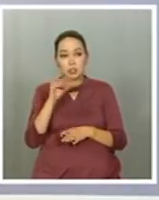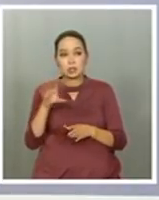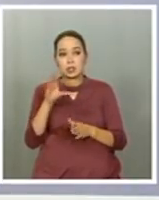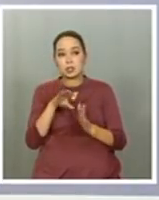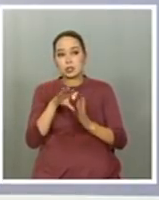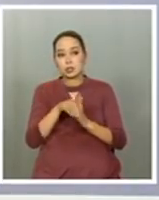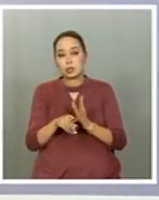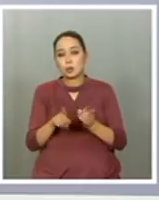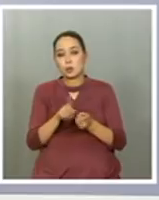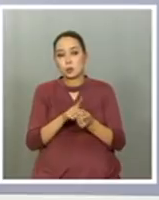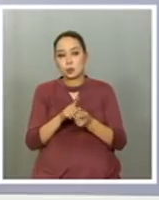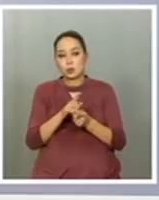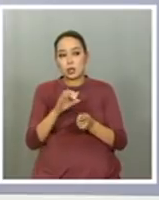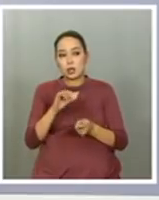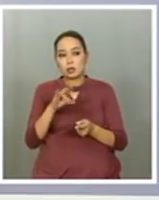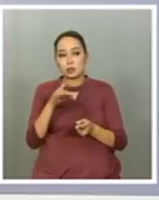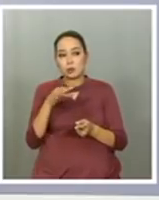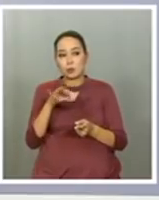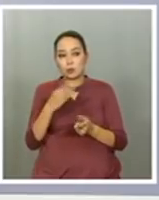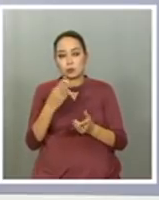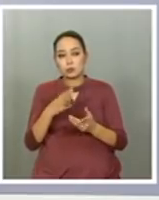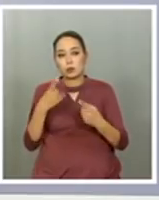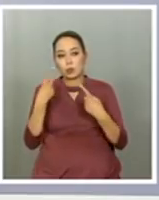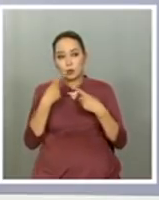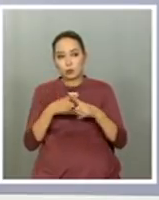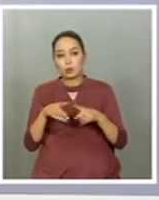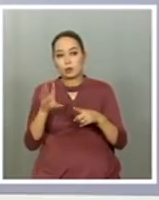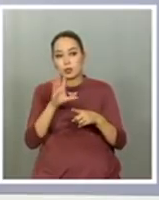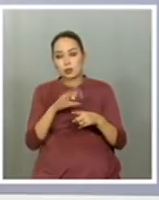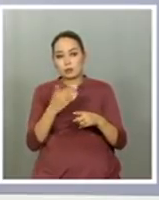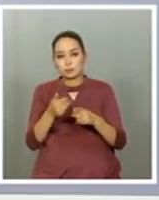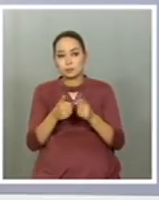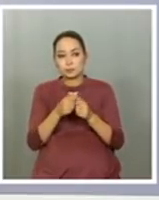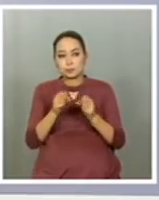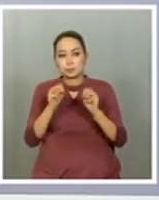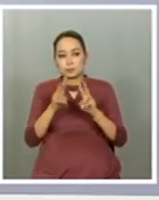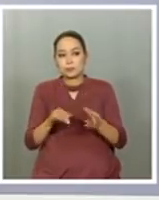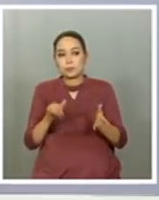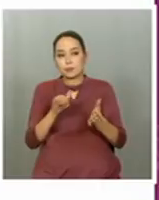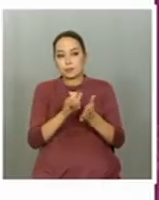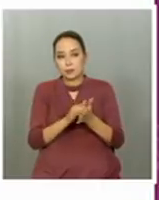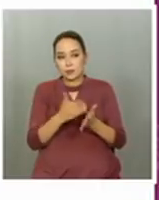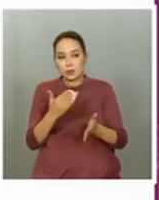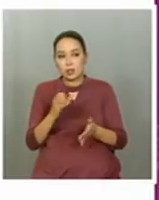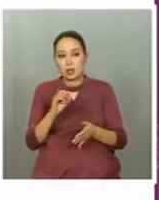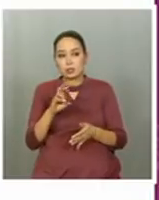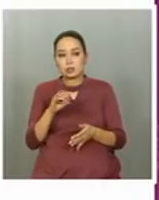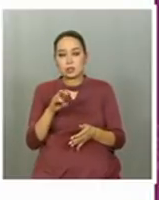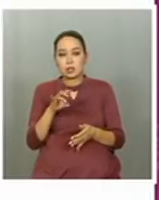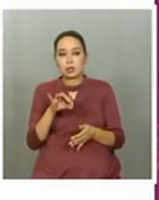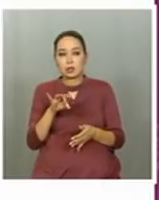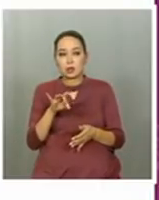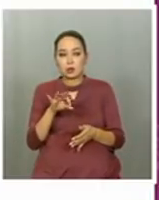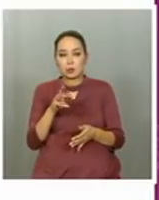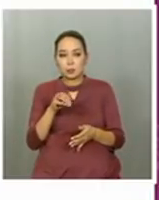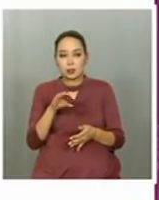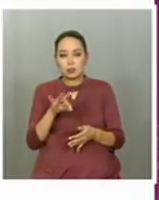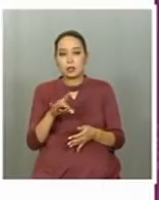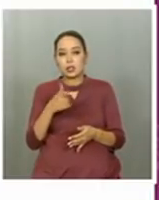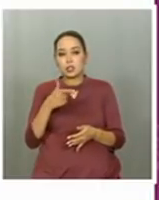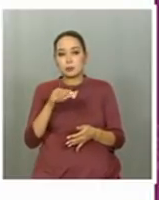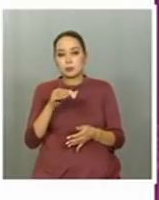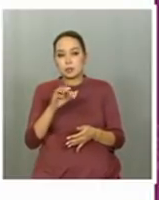енгізу өрістері, Android құрылғысының түрлі датчиктеріне қосылуға арналған интерфейстер, Оларға акселерометр, GPS, деректер базасы